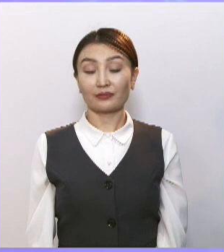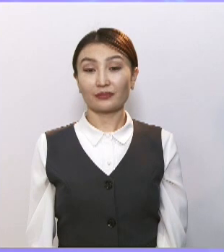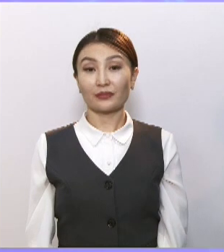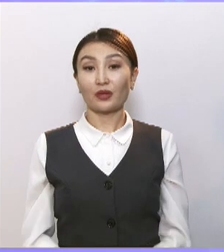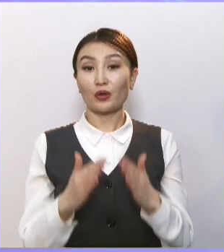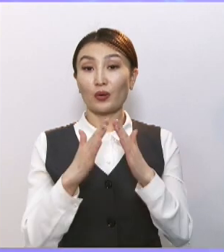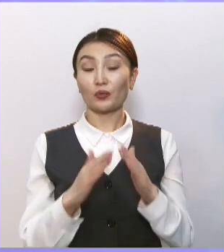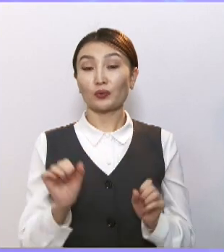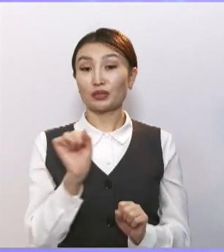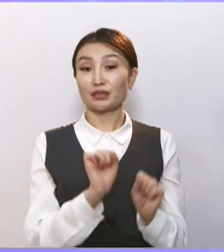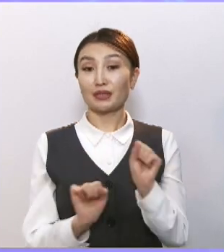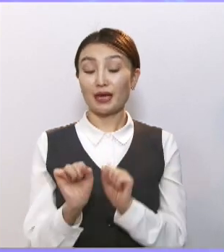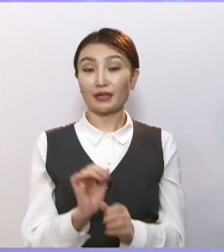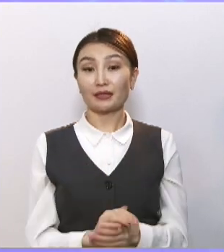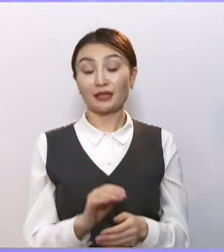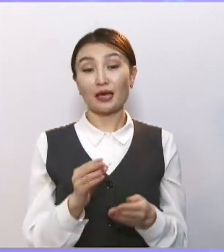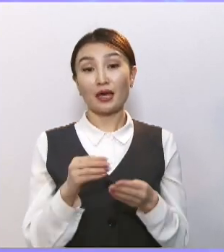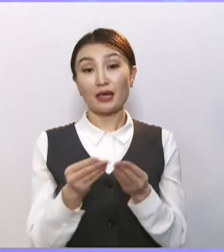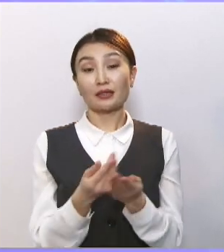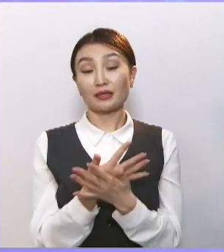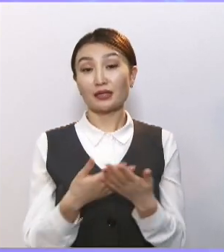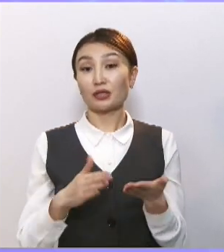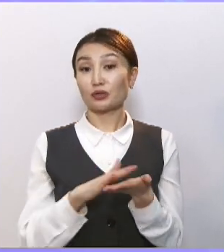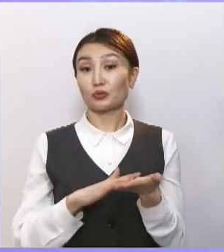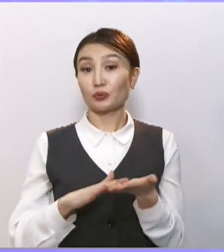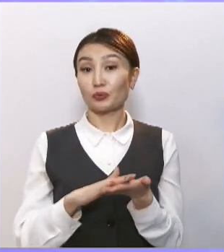Үй жыйнайт. Идиш жууйт.